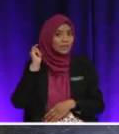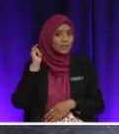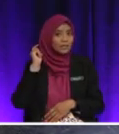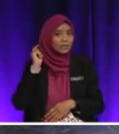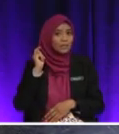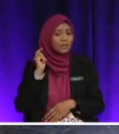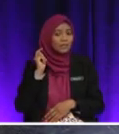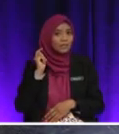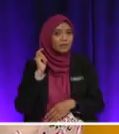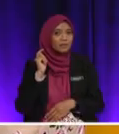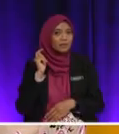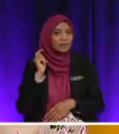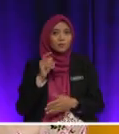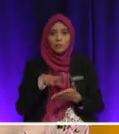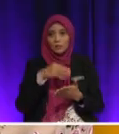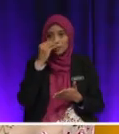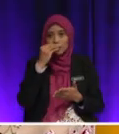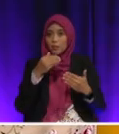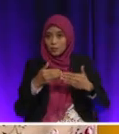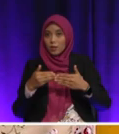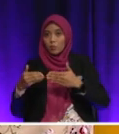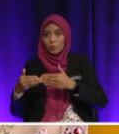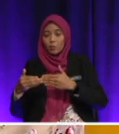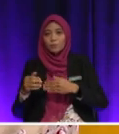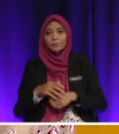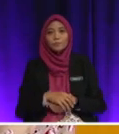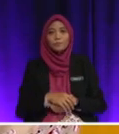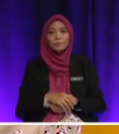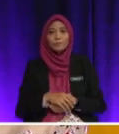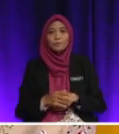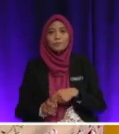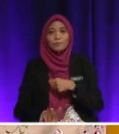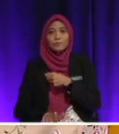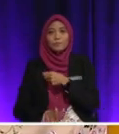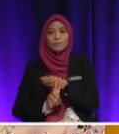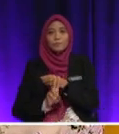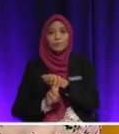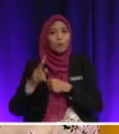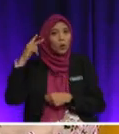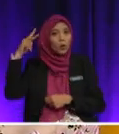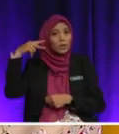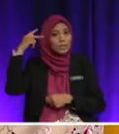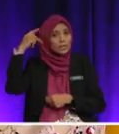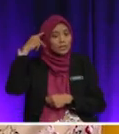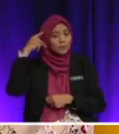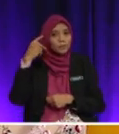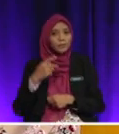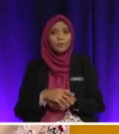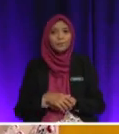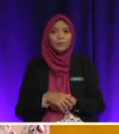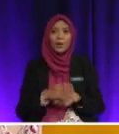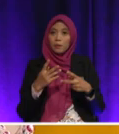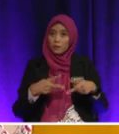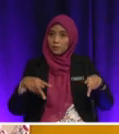jadi hari ini kita akan sambung lagi ya penumpukan pati-pati politik ya jadi partai politik ini juga penting dalam